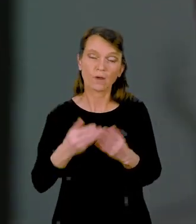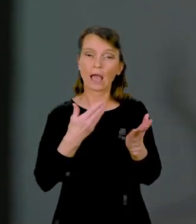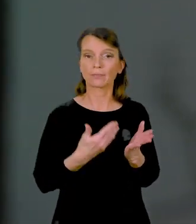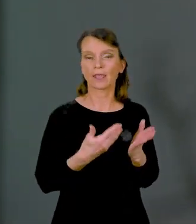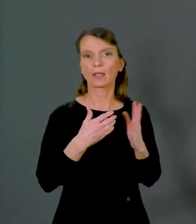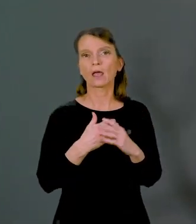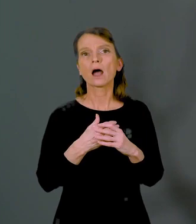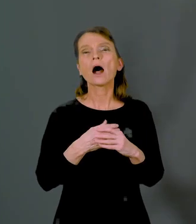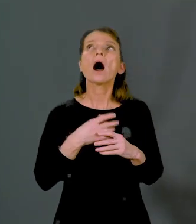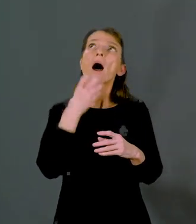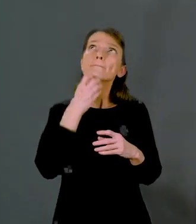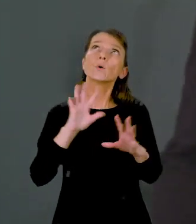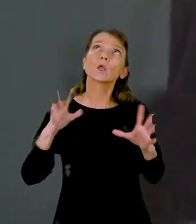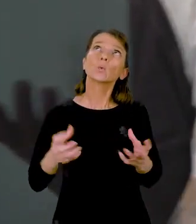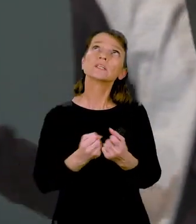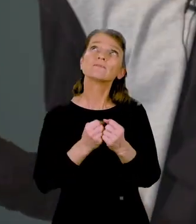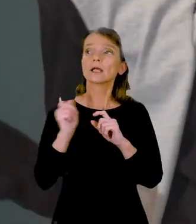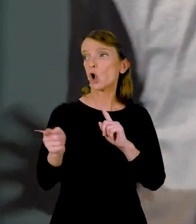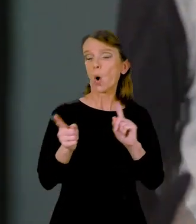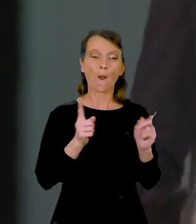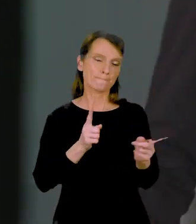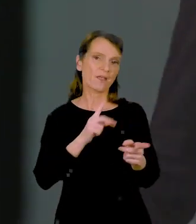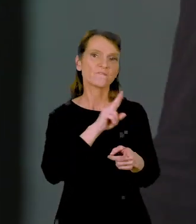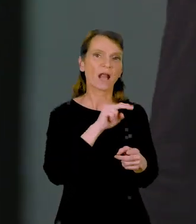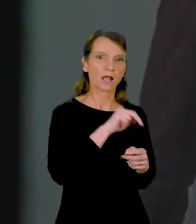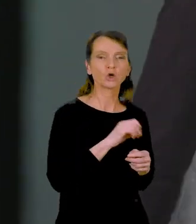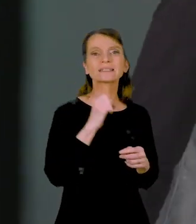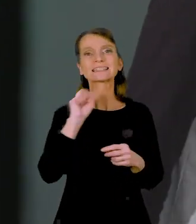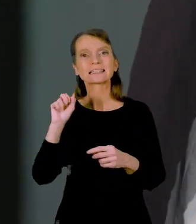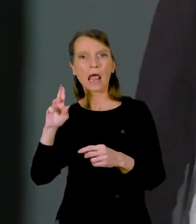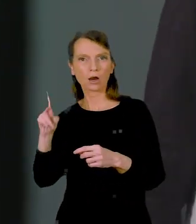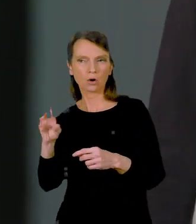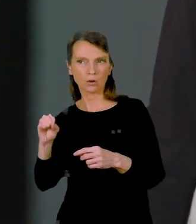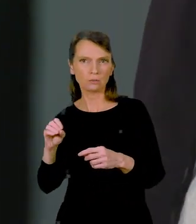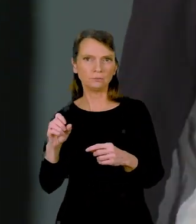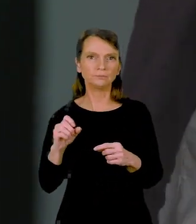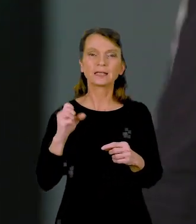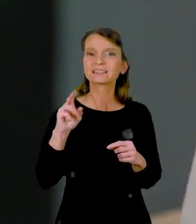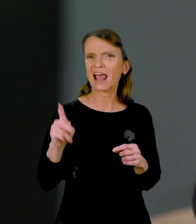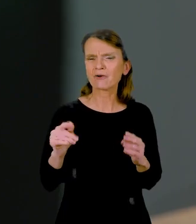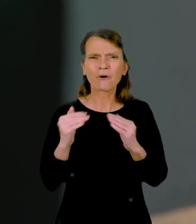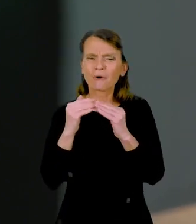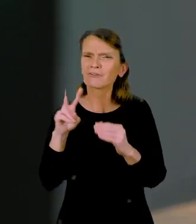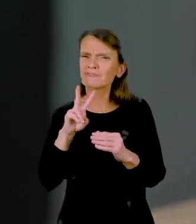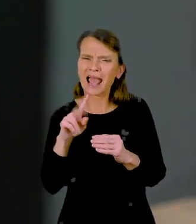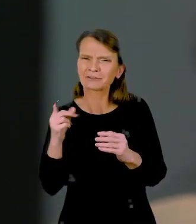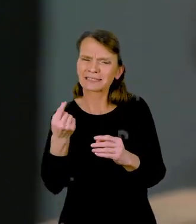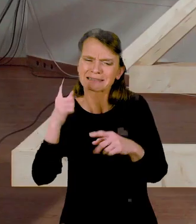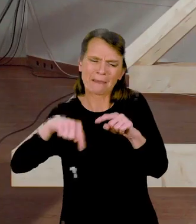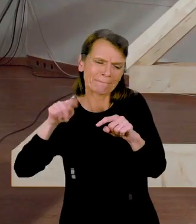Bog je ustvaril obe. Vrano in srako. A srako kot vrano z napako.